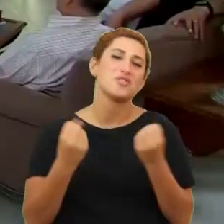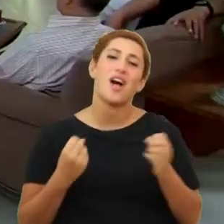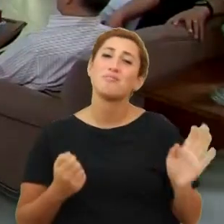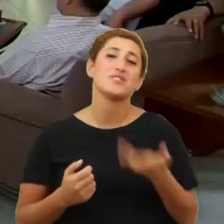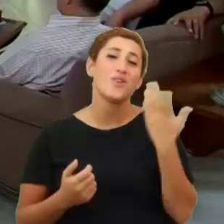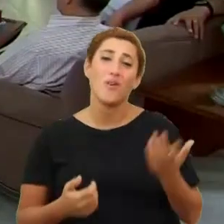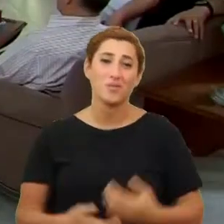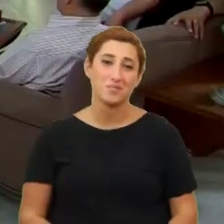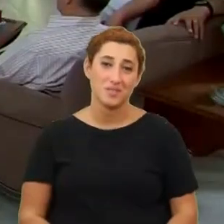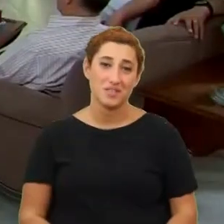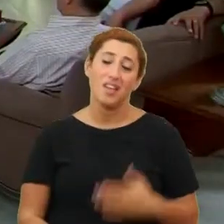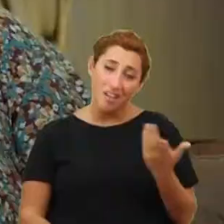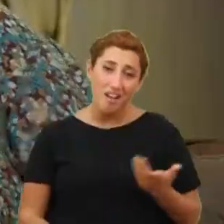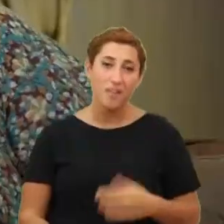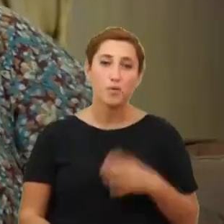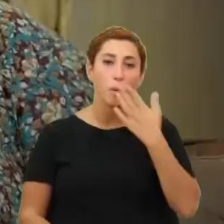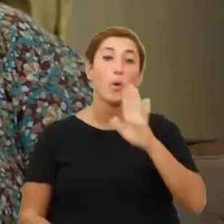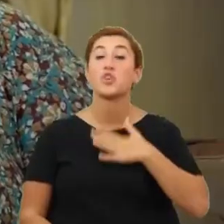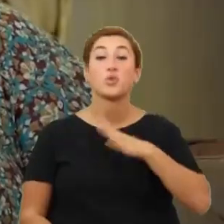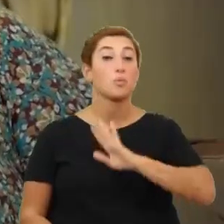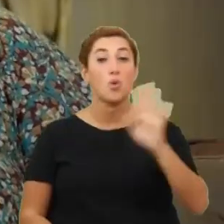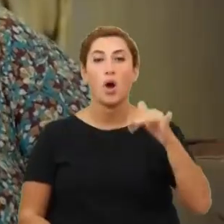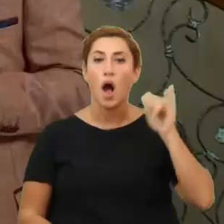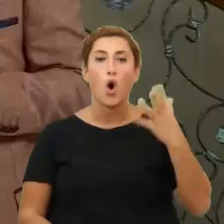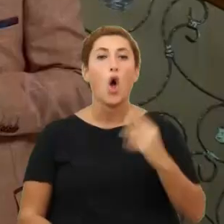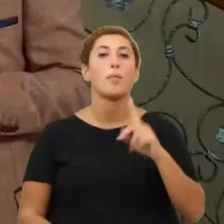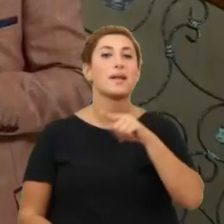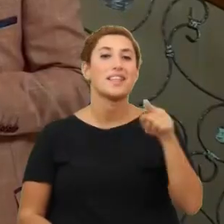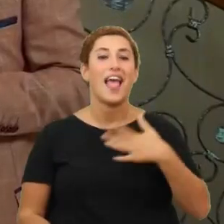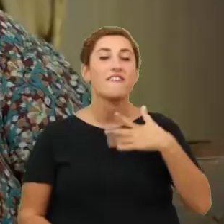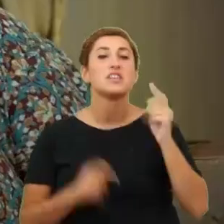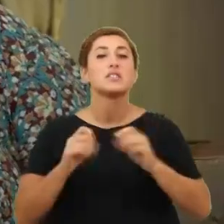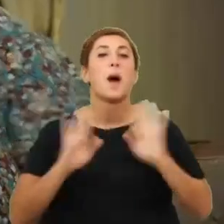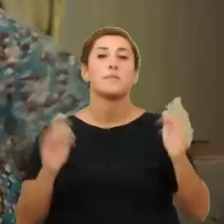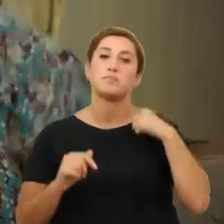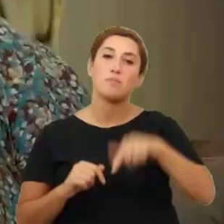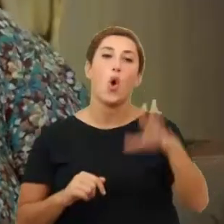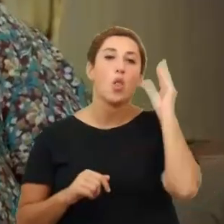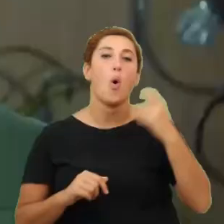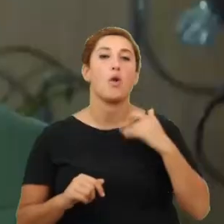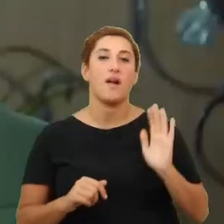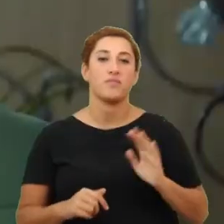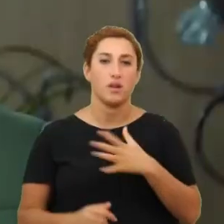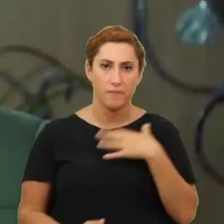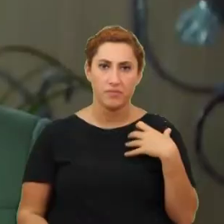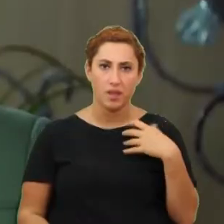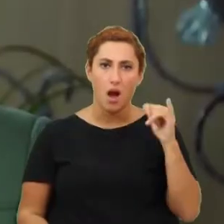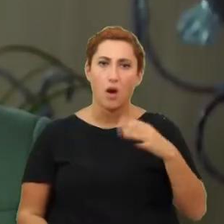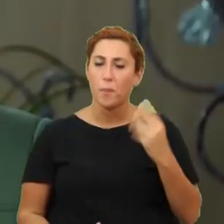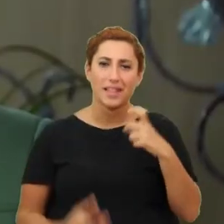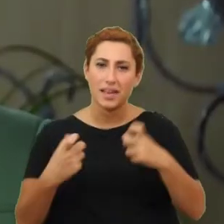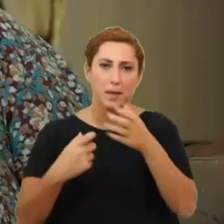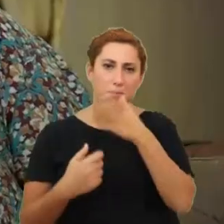işte. Ne var bunda? Yani. Yok canım, yok. Hak etmediği şeye heves etmesin. Biz böyle öğrendik. Anne, hak